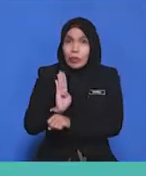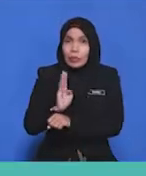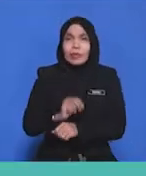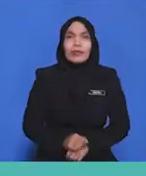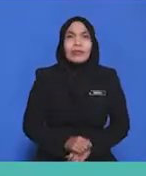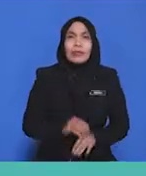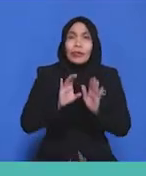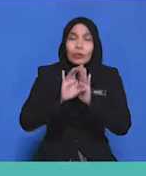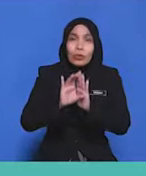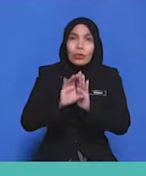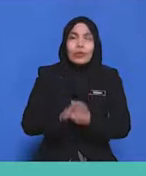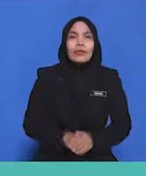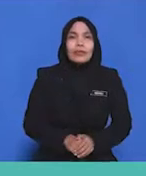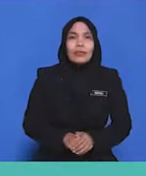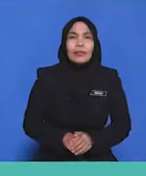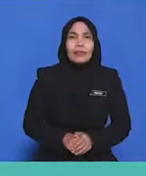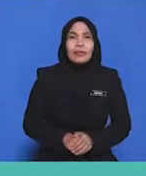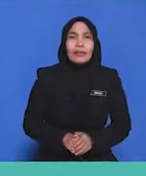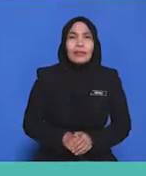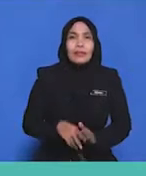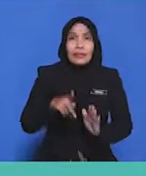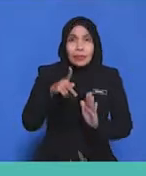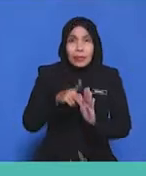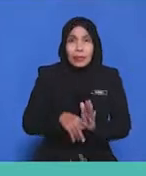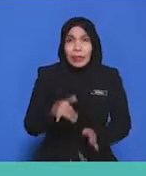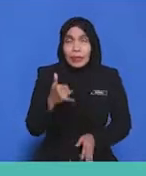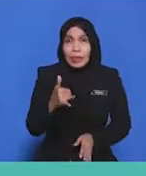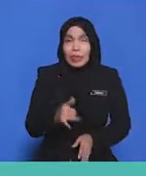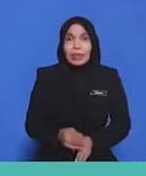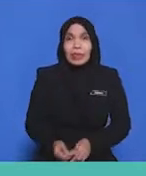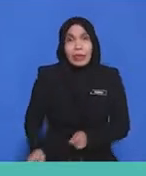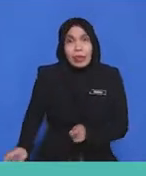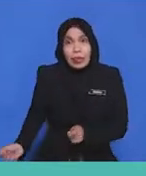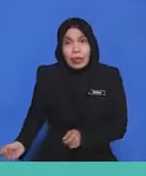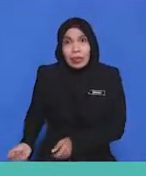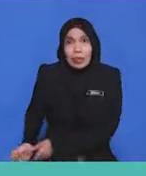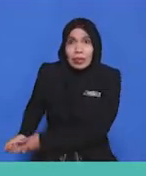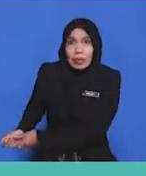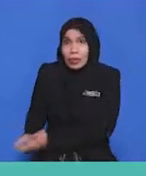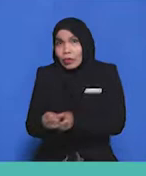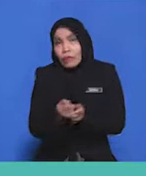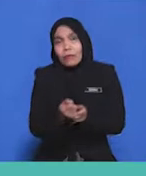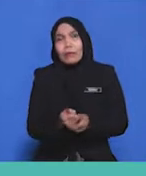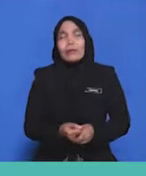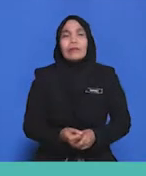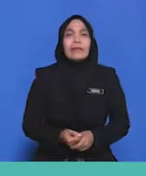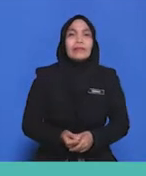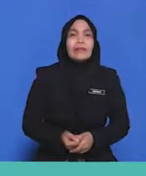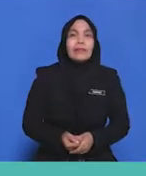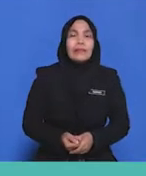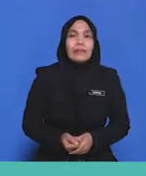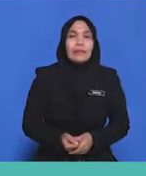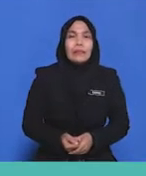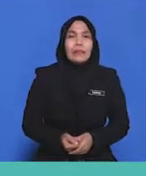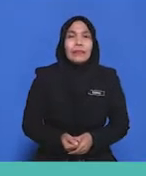Sebagai contoh, personaliti seseorang individu akan berubah sekiranya melibatkan diri dalam sukan